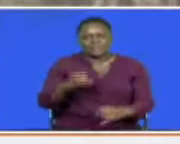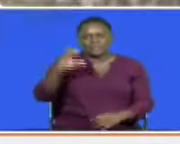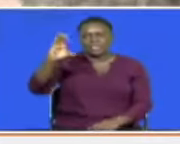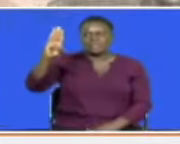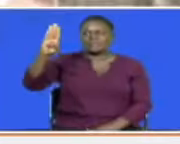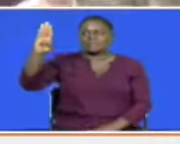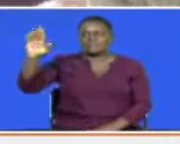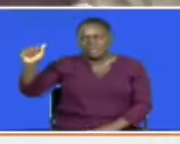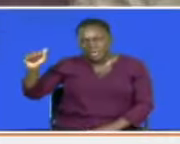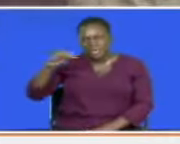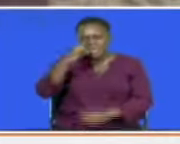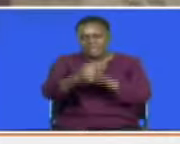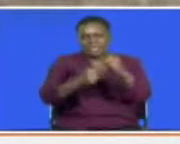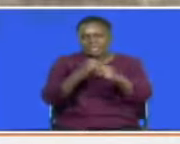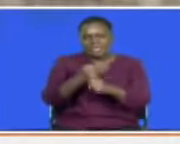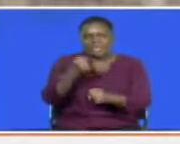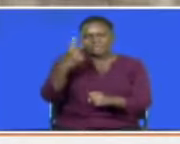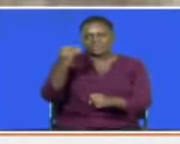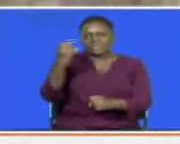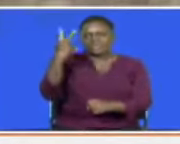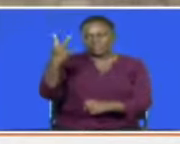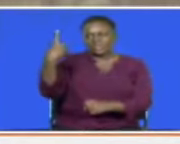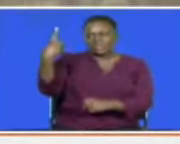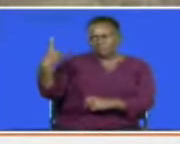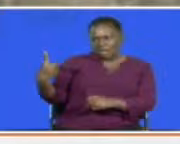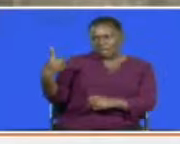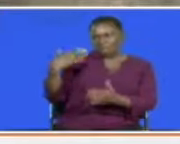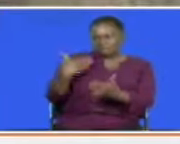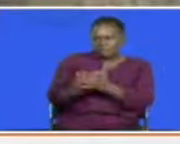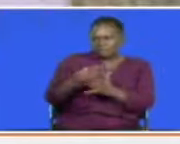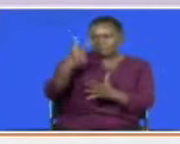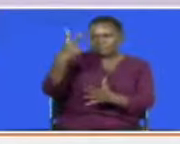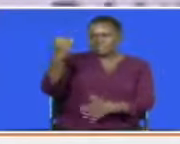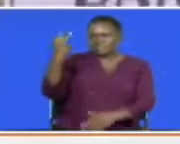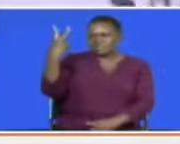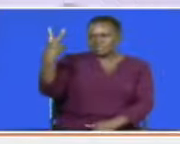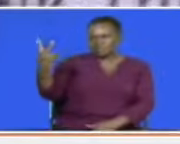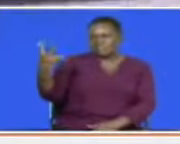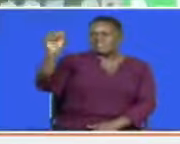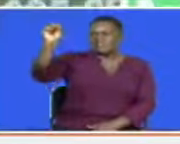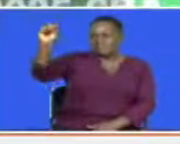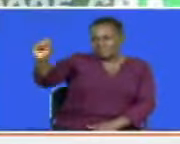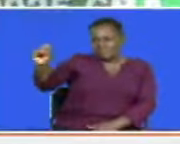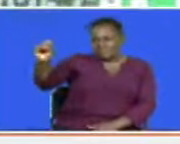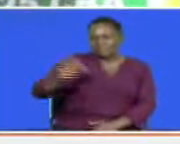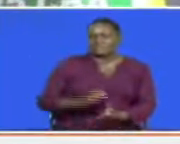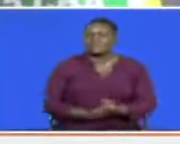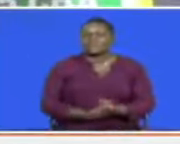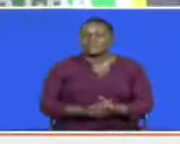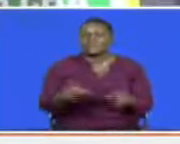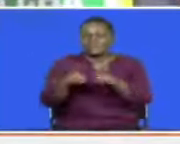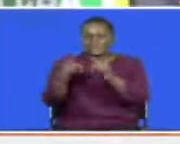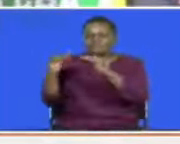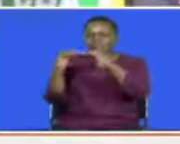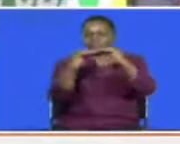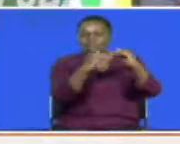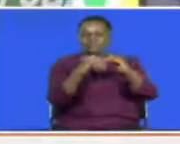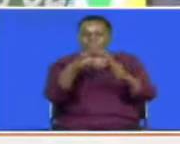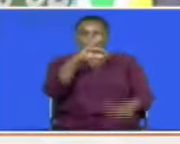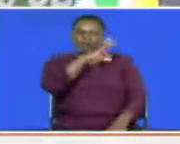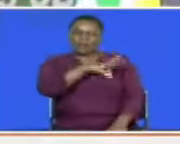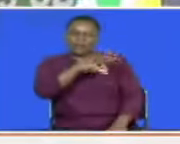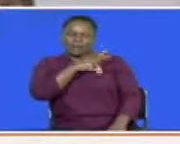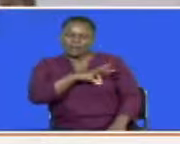ya maelewano wa mwaka 2021 hadi mwaka 2025 na usawa katika